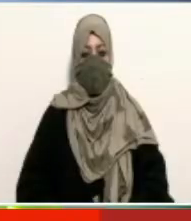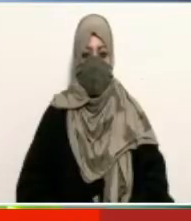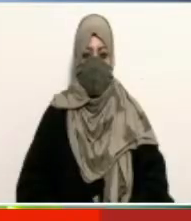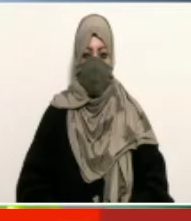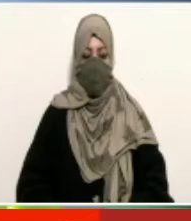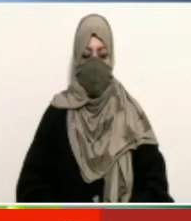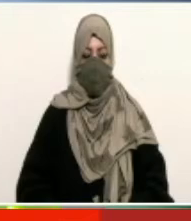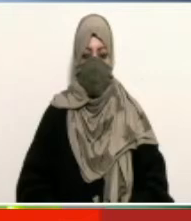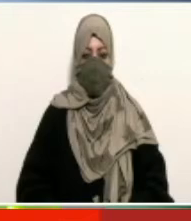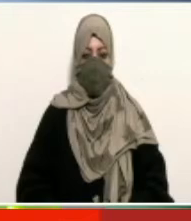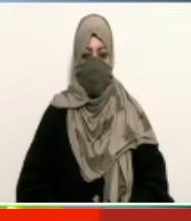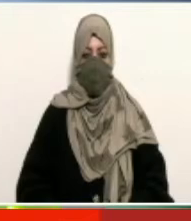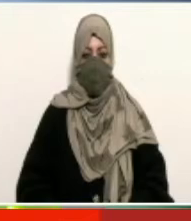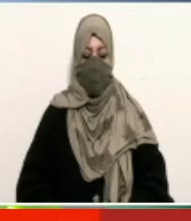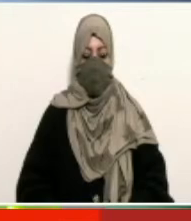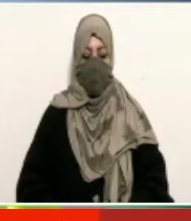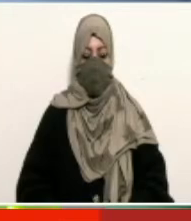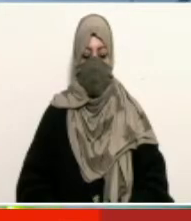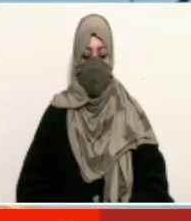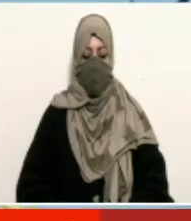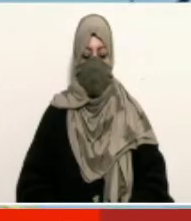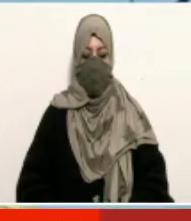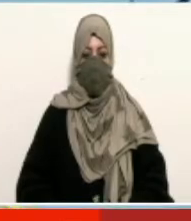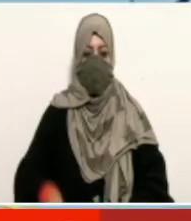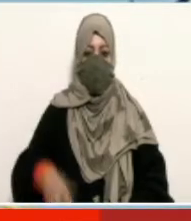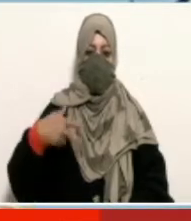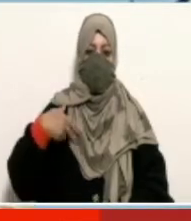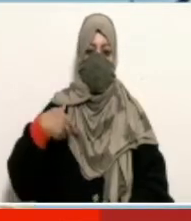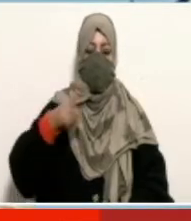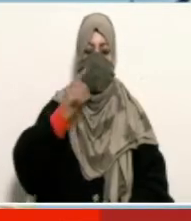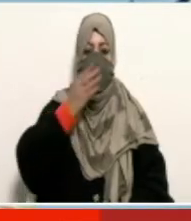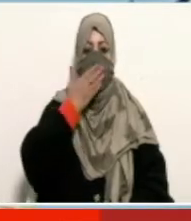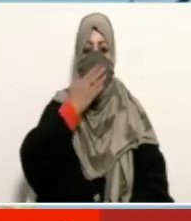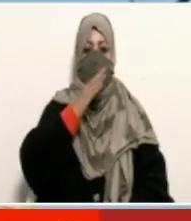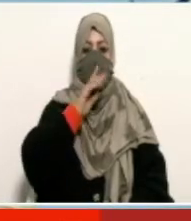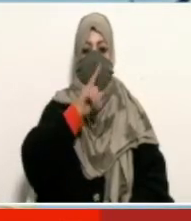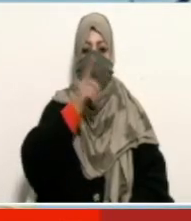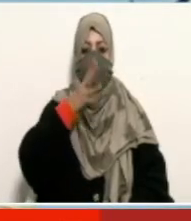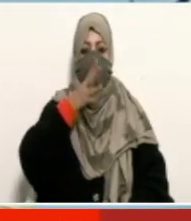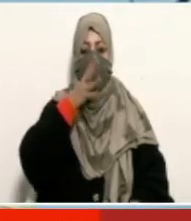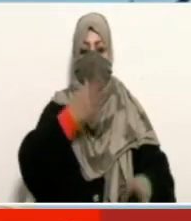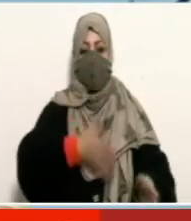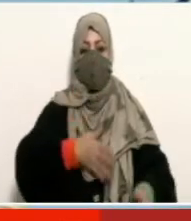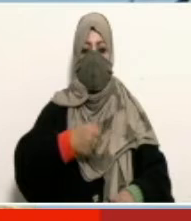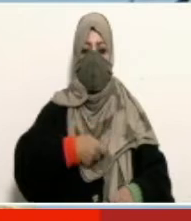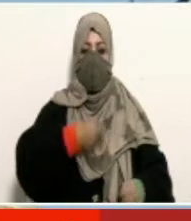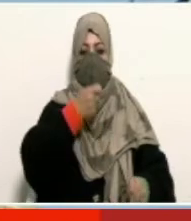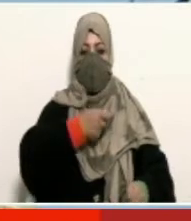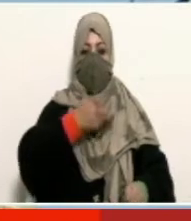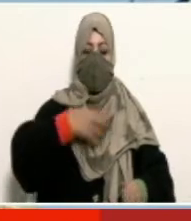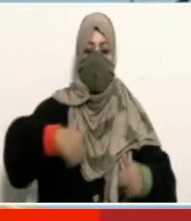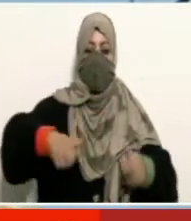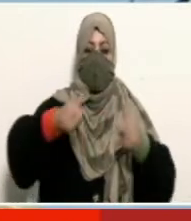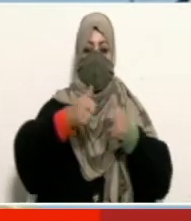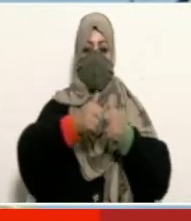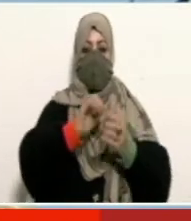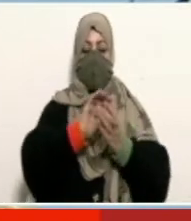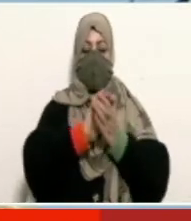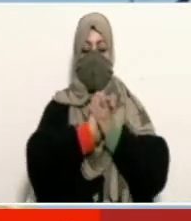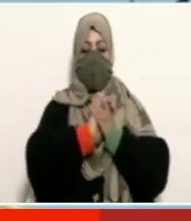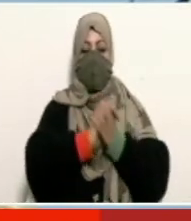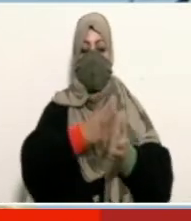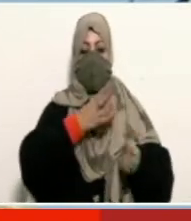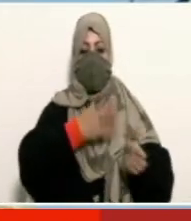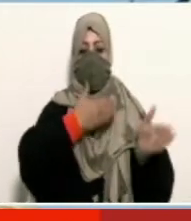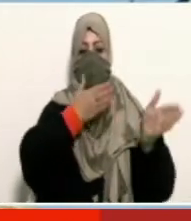قلوب. بسم الله الحمد لله والصلاة والسلام على رسول الله وعلى آله وصحبه ومن والاه وبعد. فعدنا